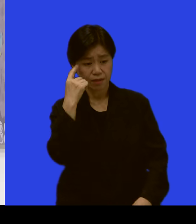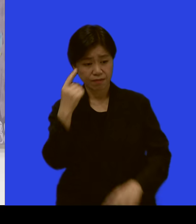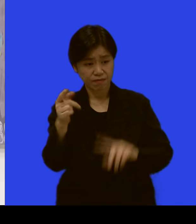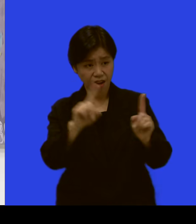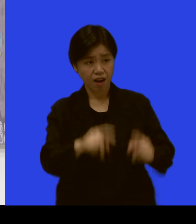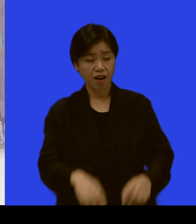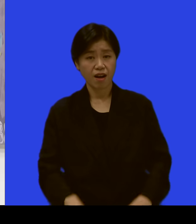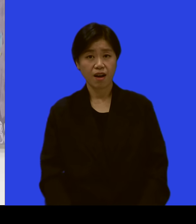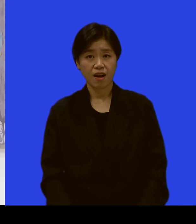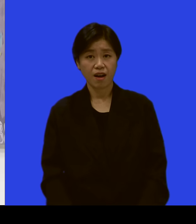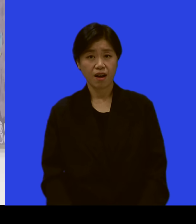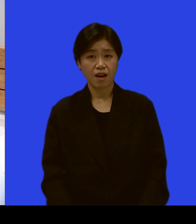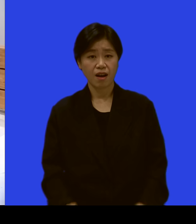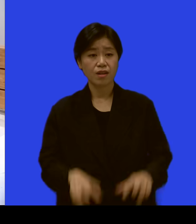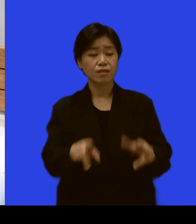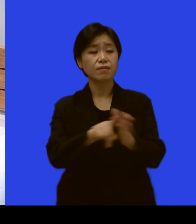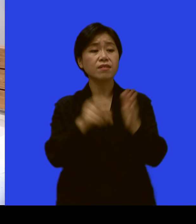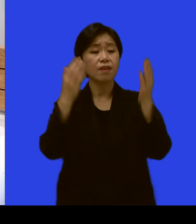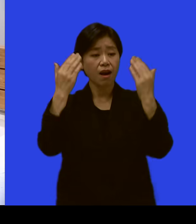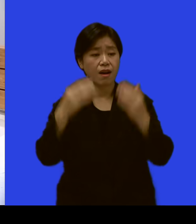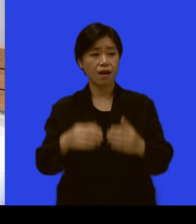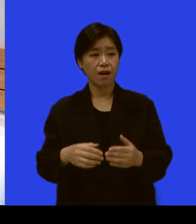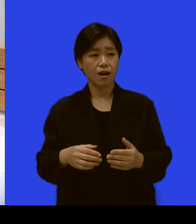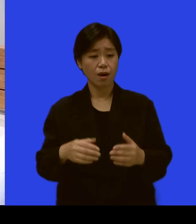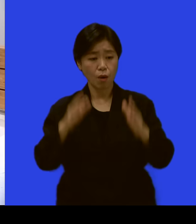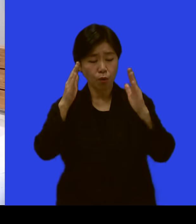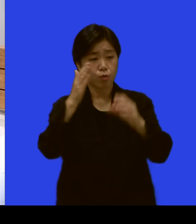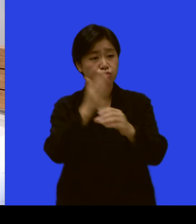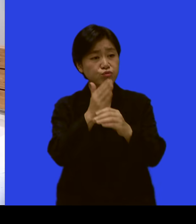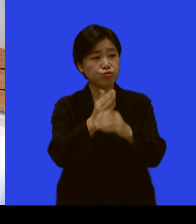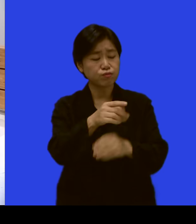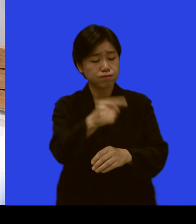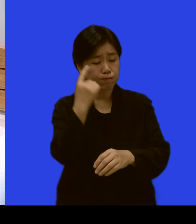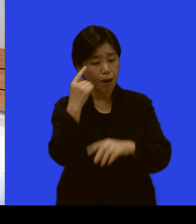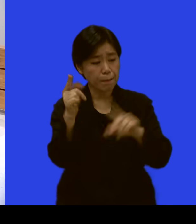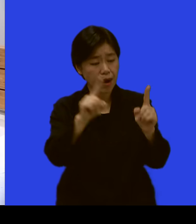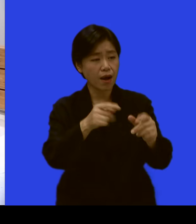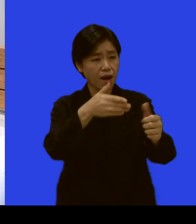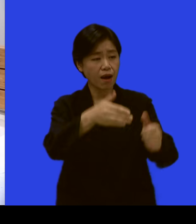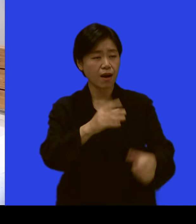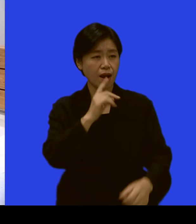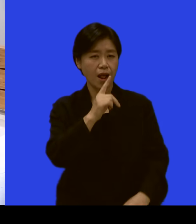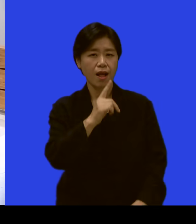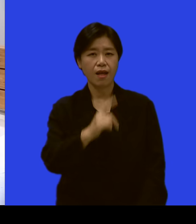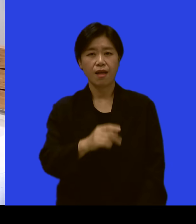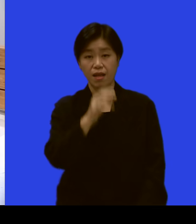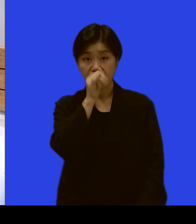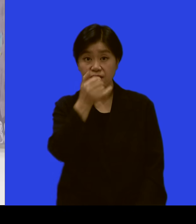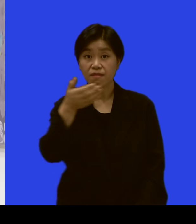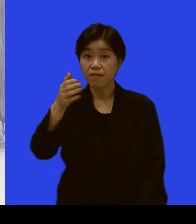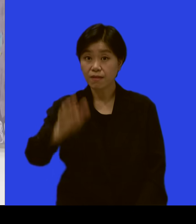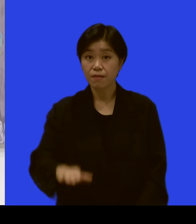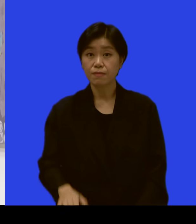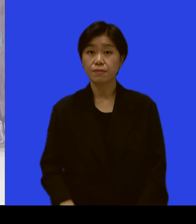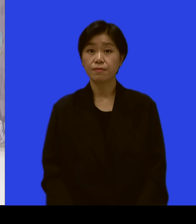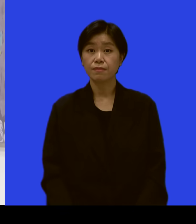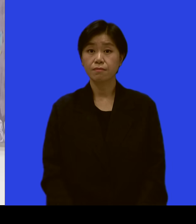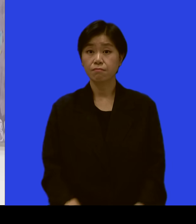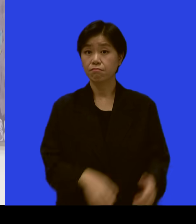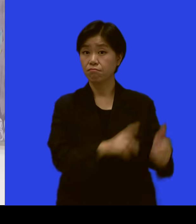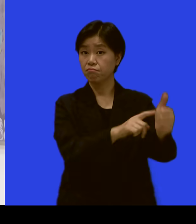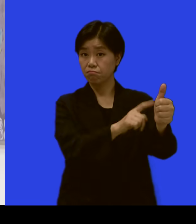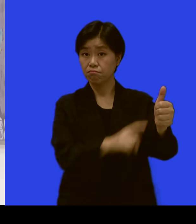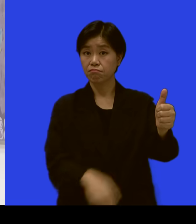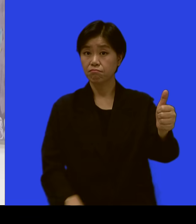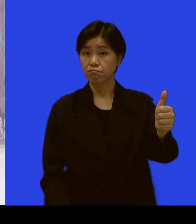왔는데 정신 똑바로 그건 차려라. 선배로서 당연히 잘 네. 잘하신 것 같은데요. 이제 예. 그러면서 조금 모질게 얘기를 했는데 네. 이제 그